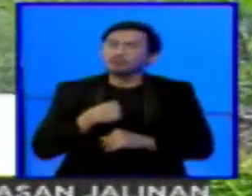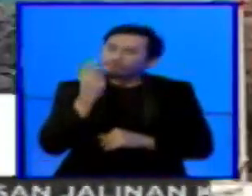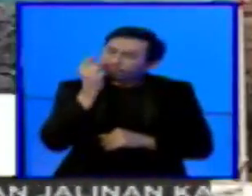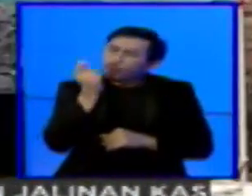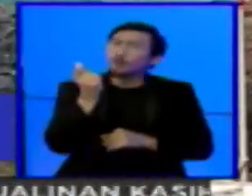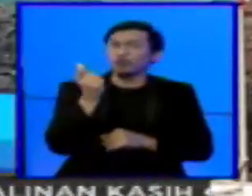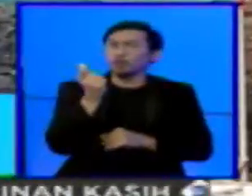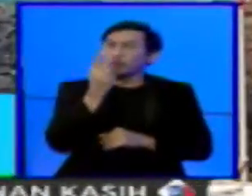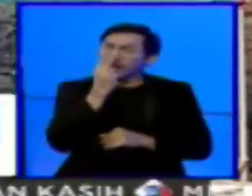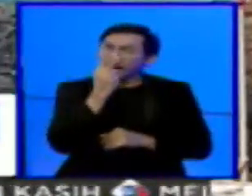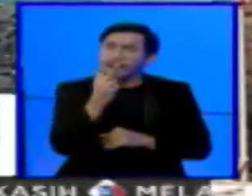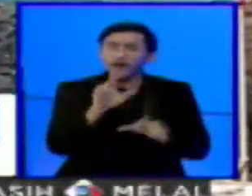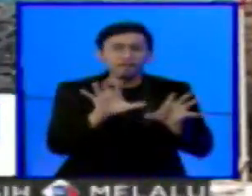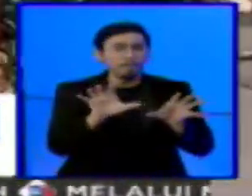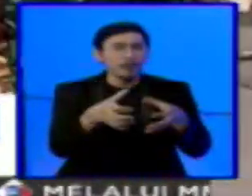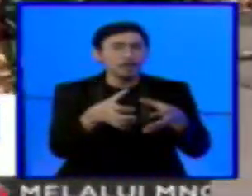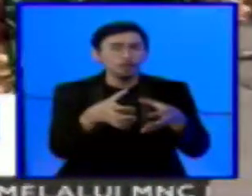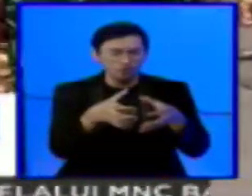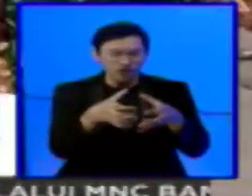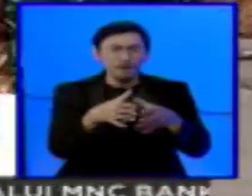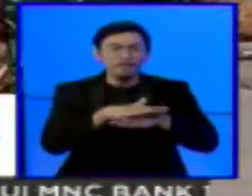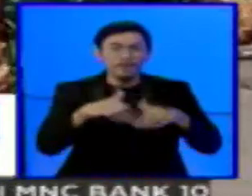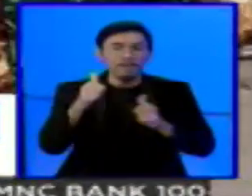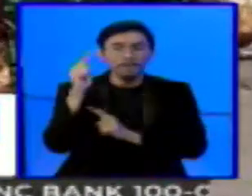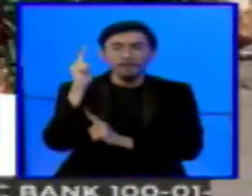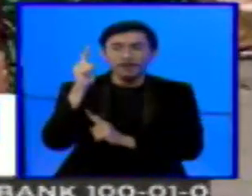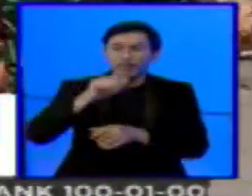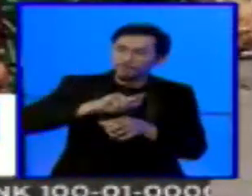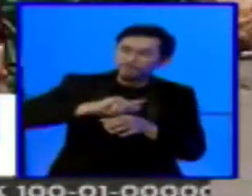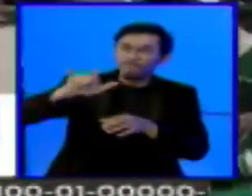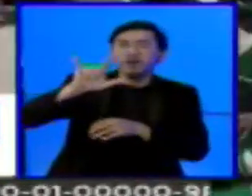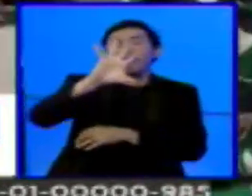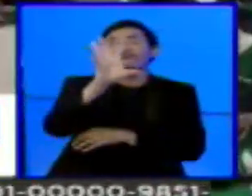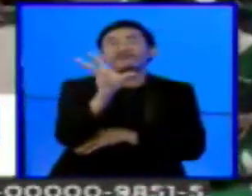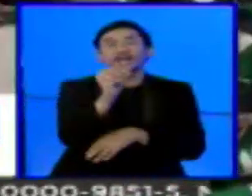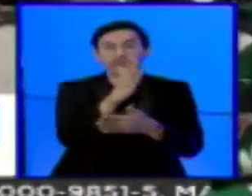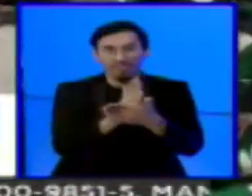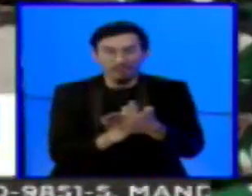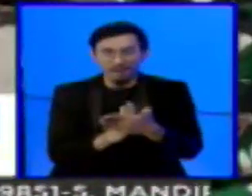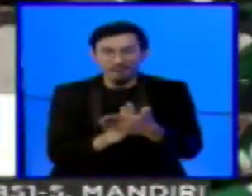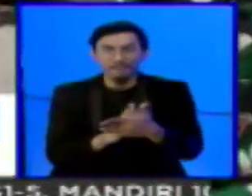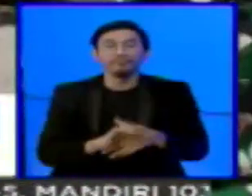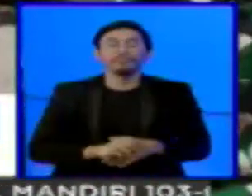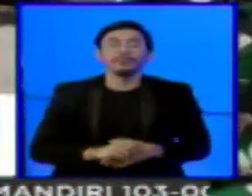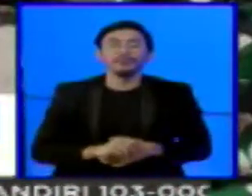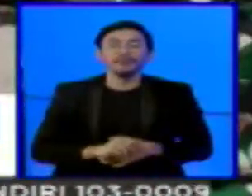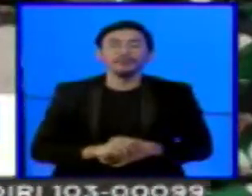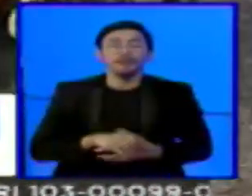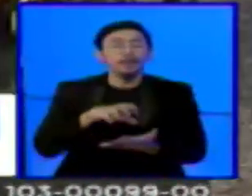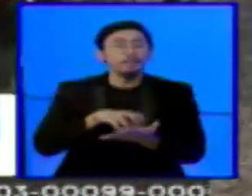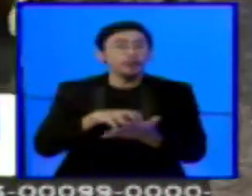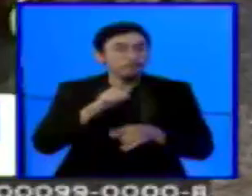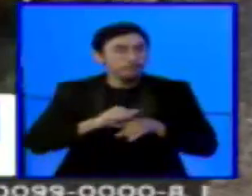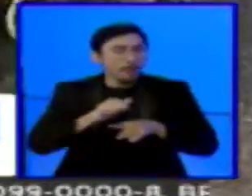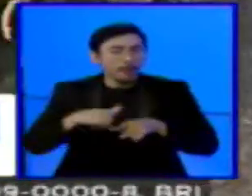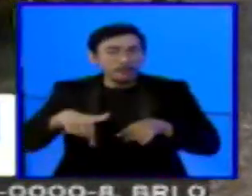keberangkatan pasukan perdamaian TNI dengan misi ke Afrika Tengah di Markas Pusat Misi Pemeliharaan Perdamaian Dunia di Sentul, Bogor, Jawa Barat.